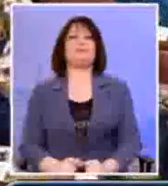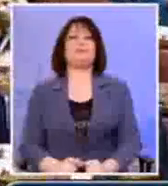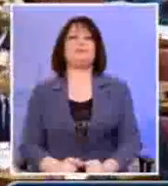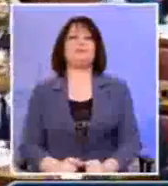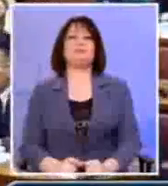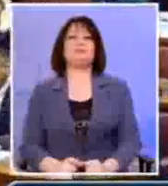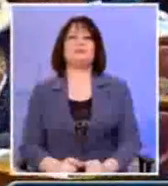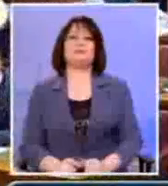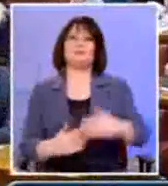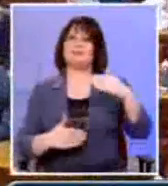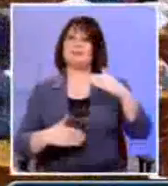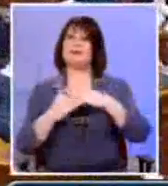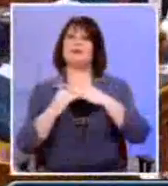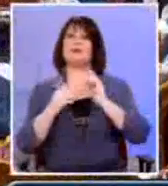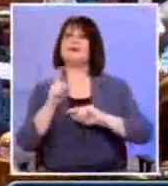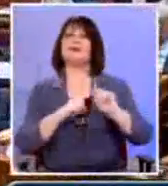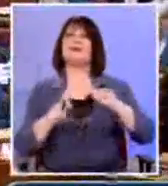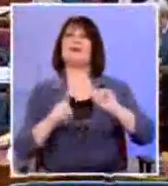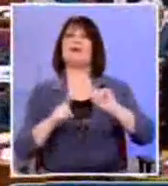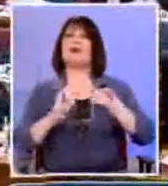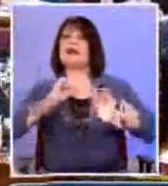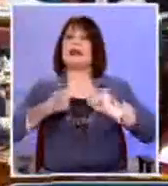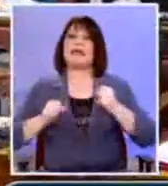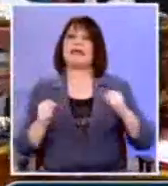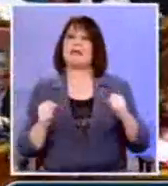Ποια ήταν τα όρια μιας κινηματικής